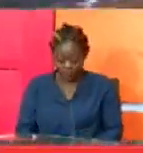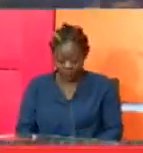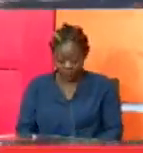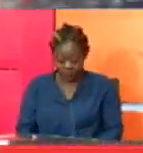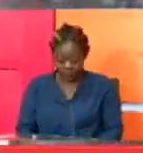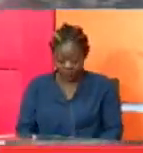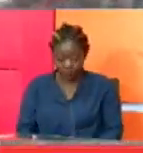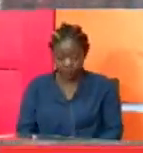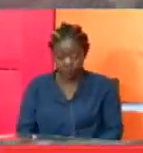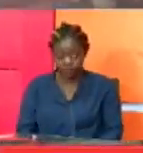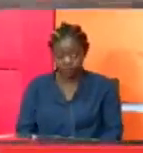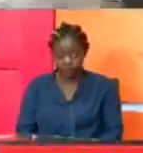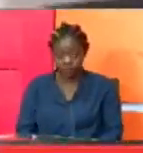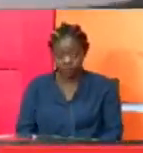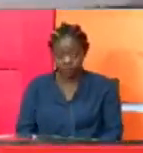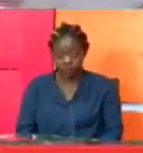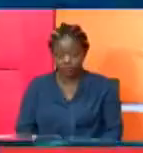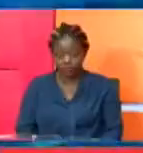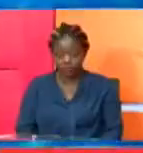COVID-19.